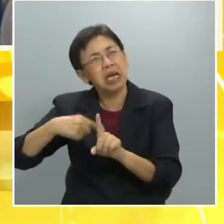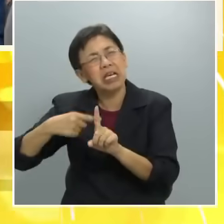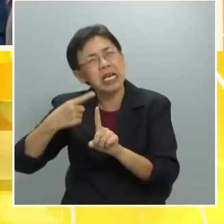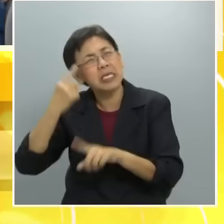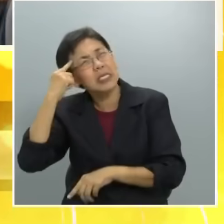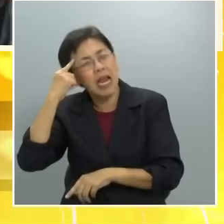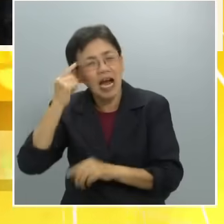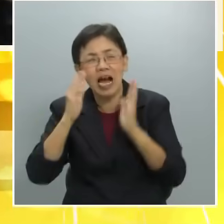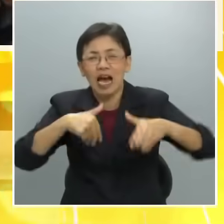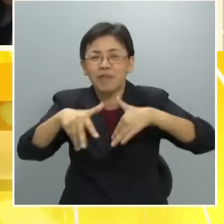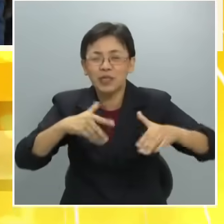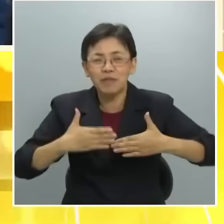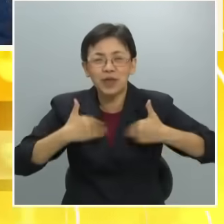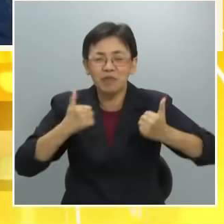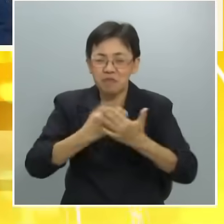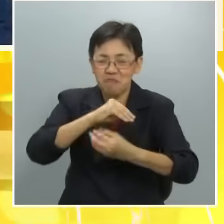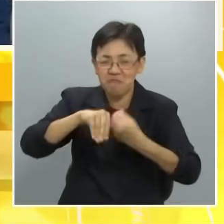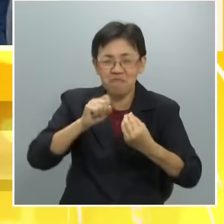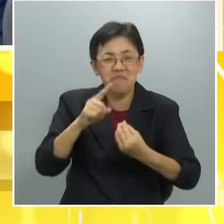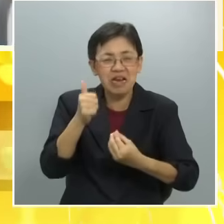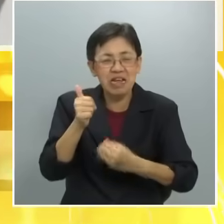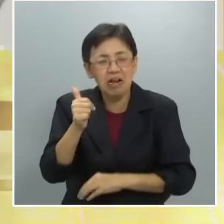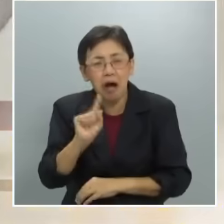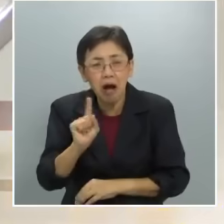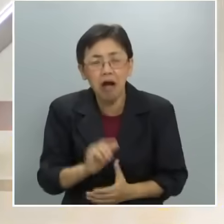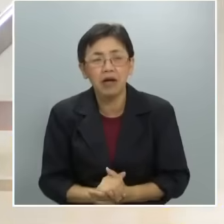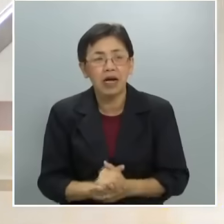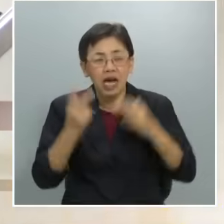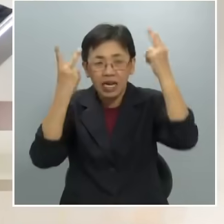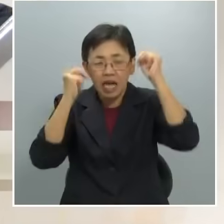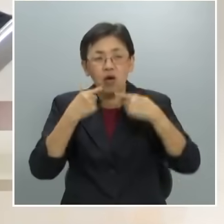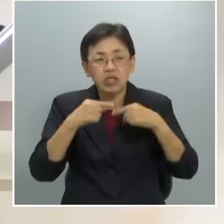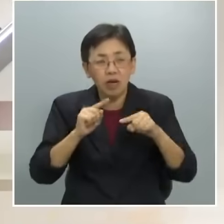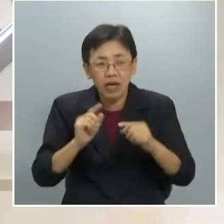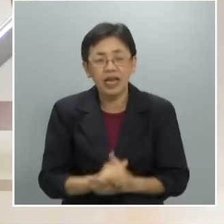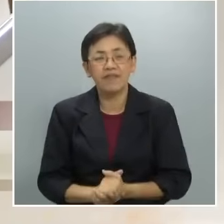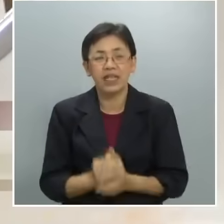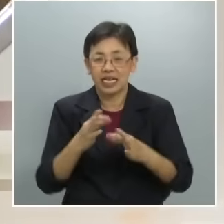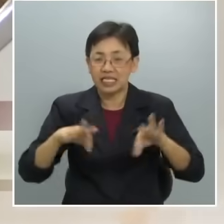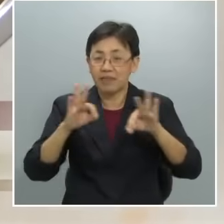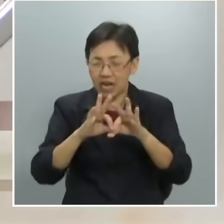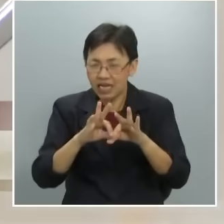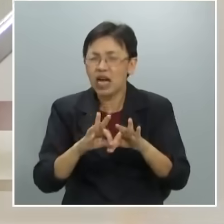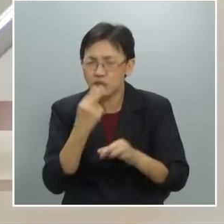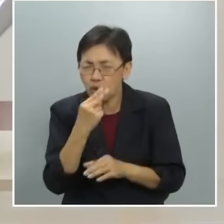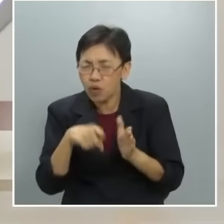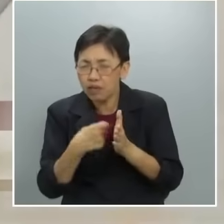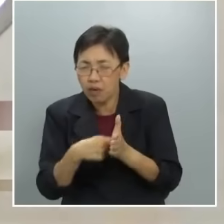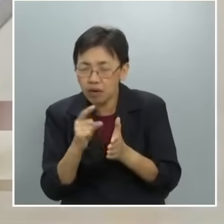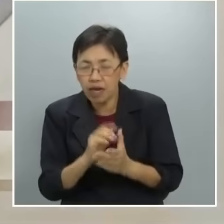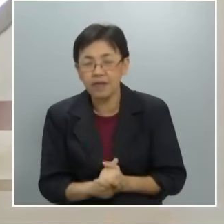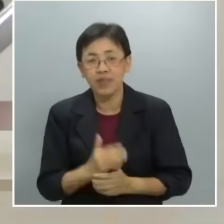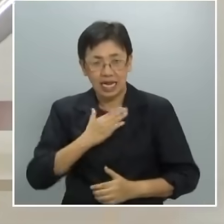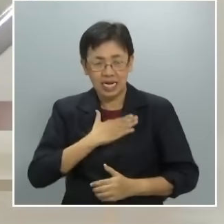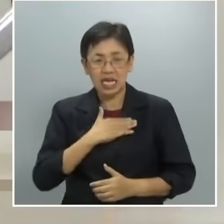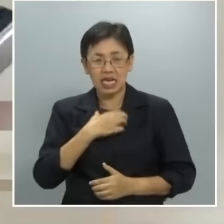ะยิ้มอย่างมีความสุขท่านนายกตอบว่ายังไง ขึ้น ความตั้งขึ้นอยู่กับหลายปัจจัย ค่ะแต่ความตั้งใจของตนคืออย